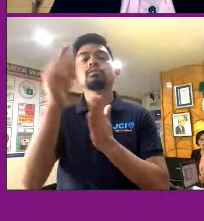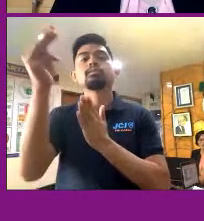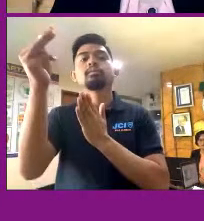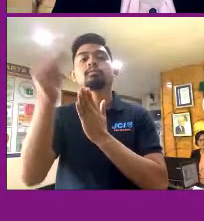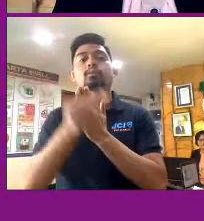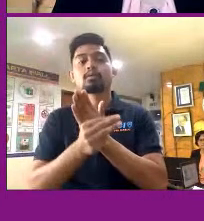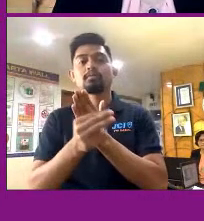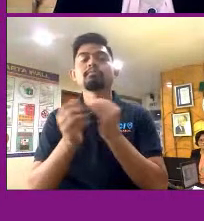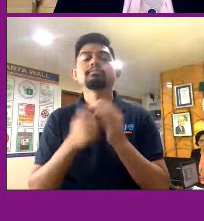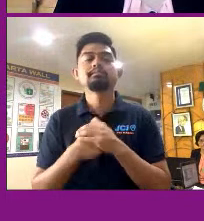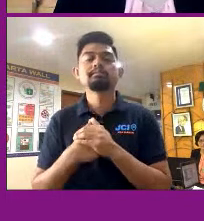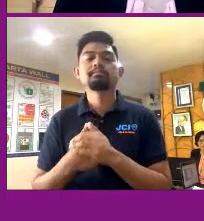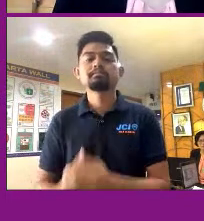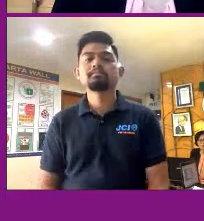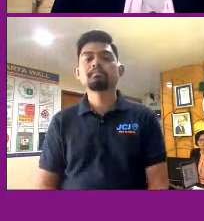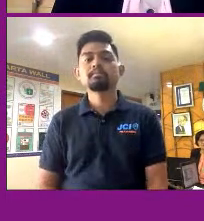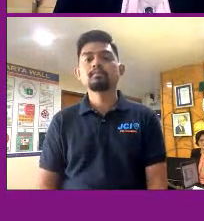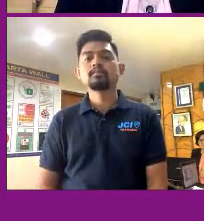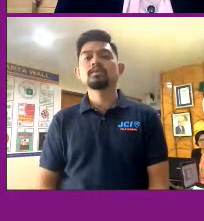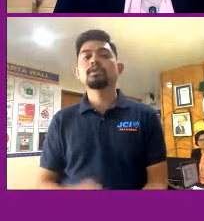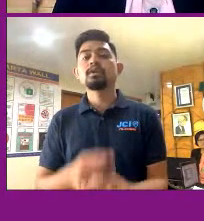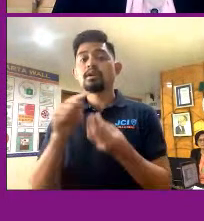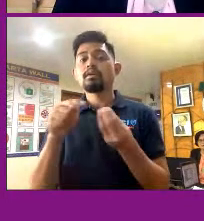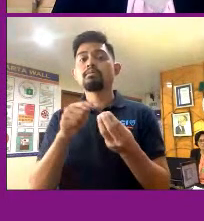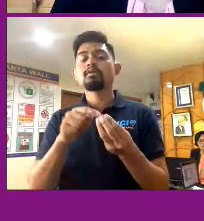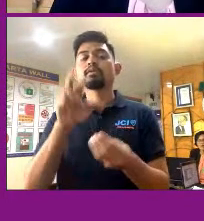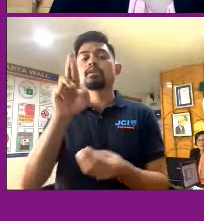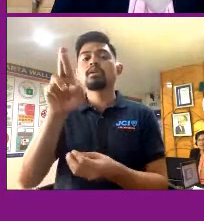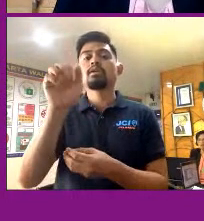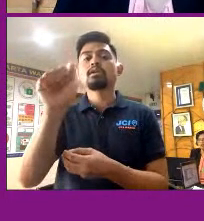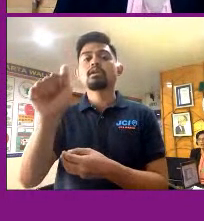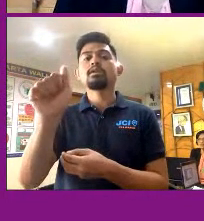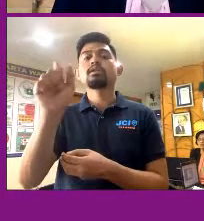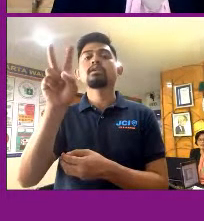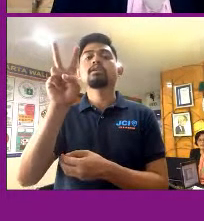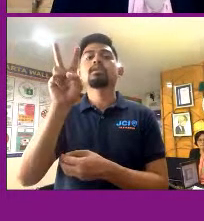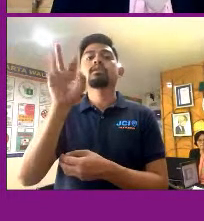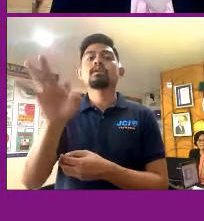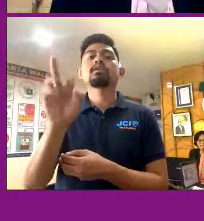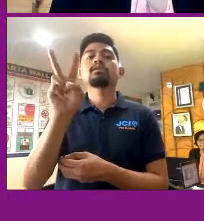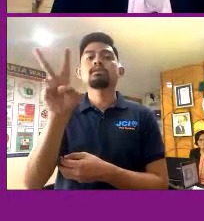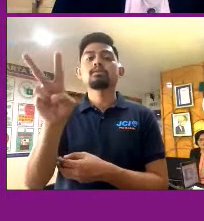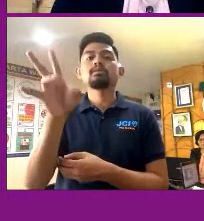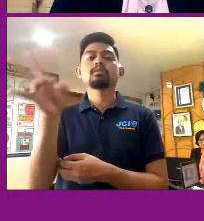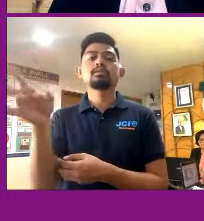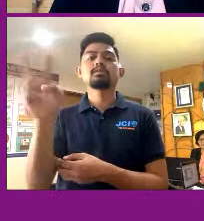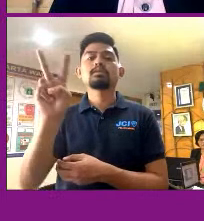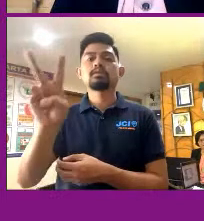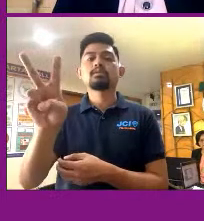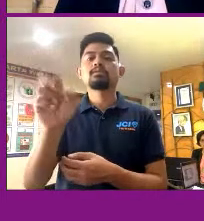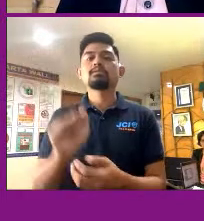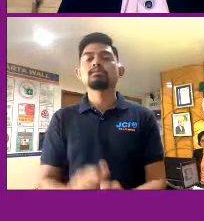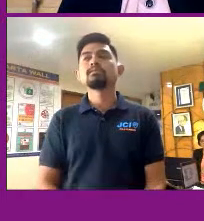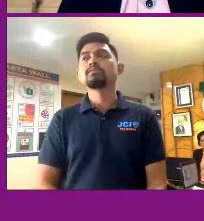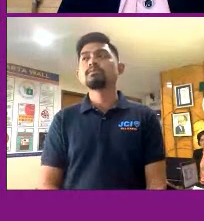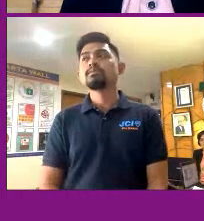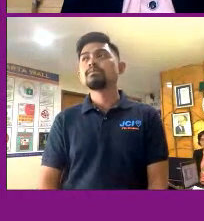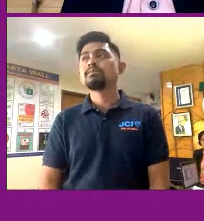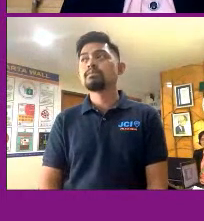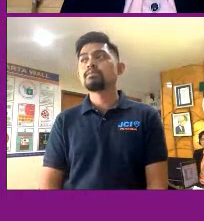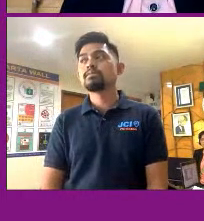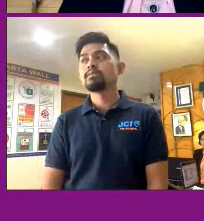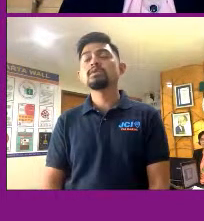complying with the Magna Carta of Women. They are complying with the Republic Act.